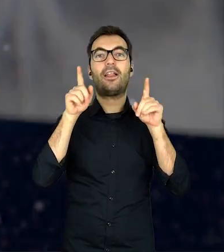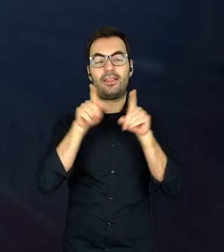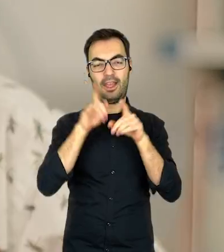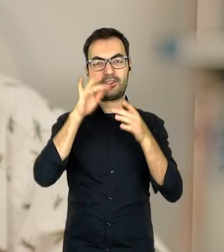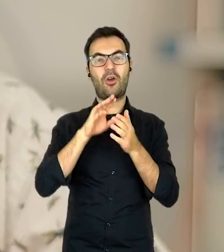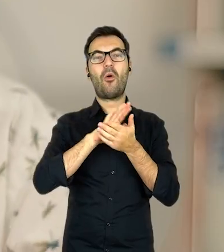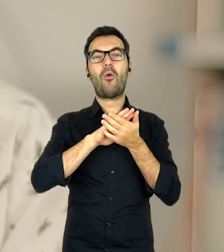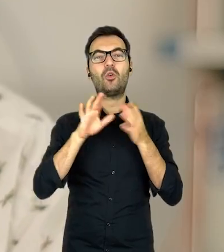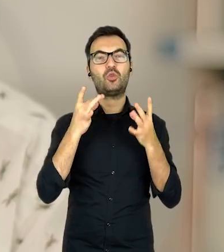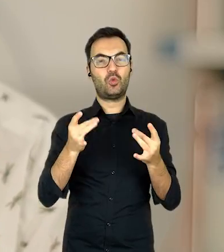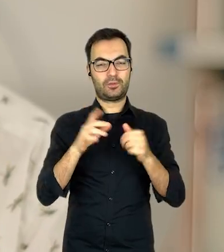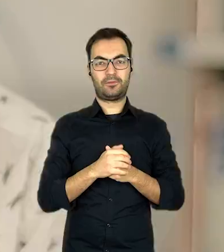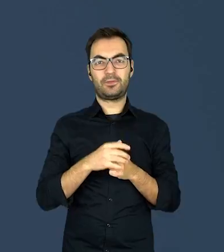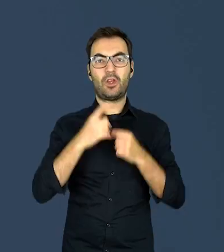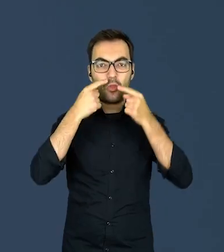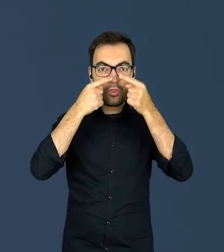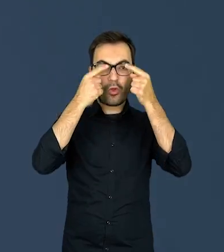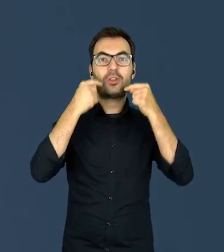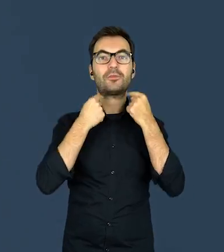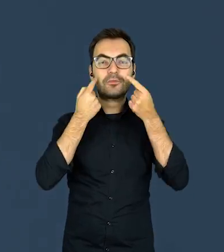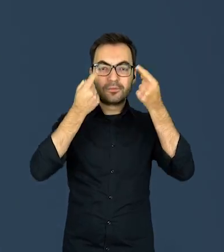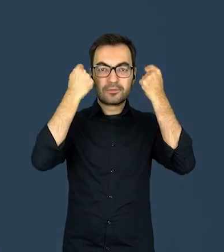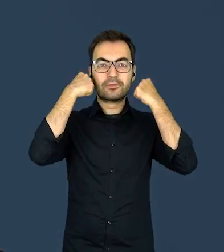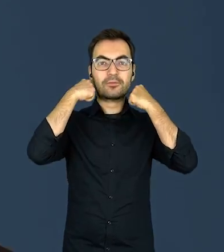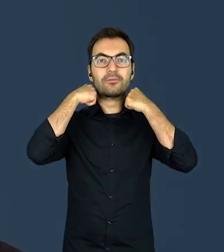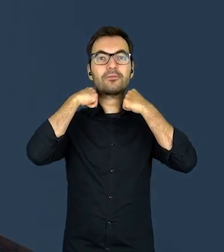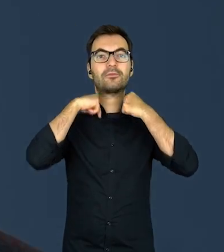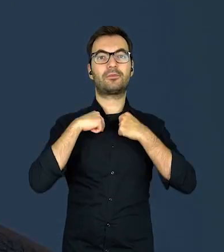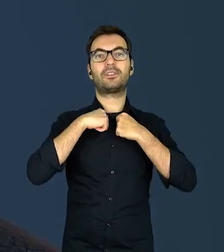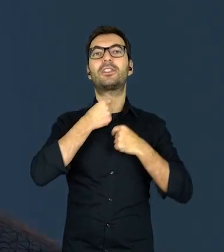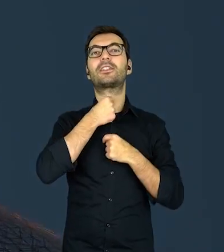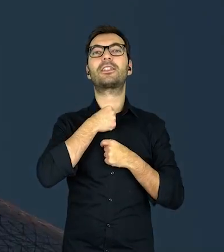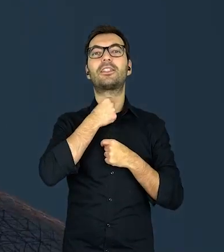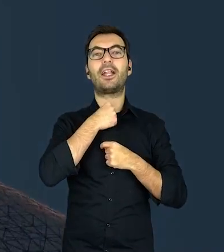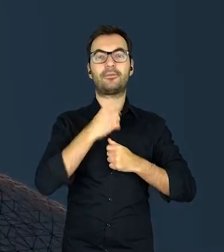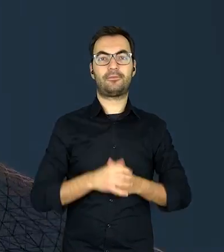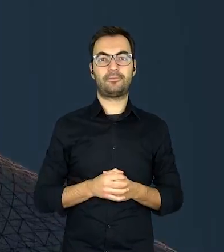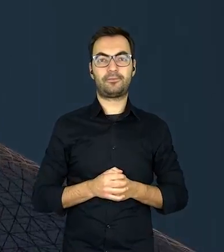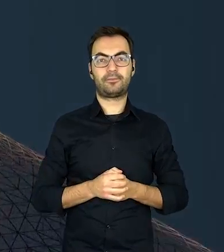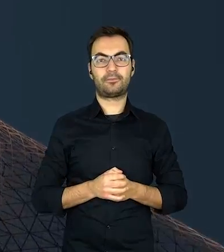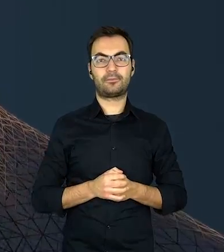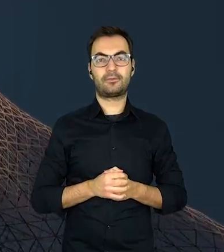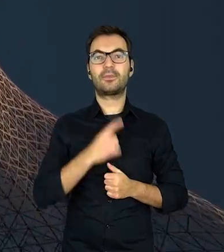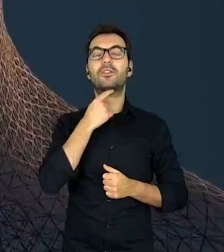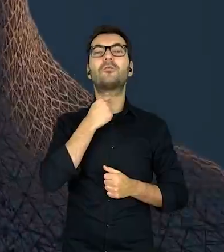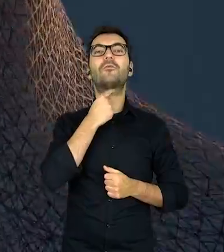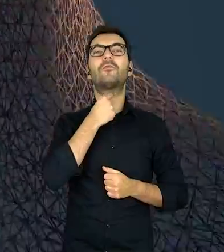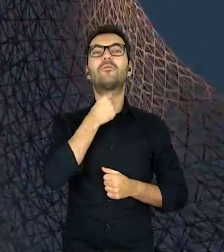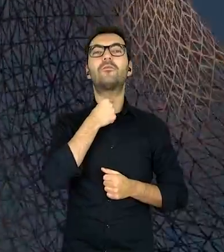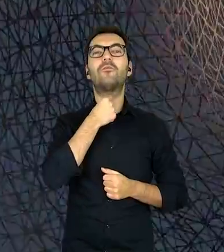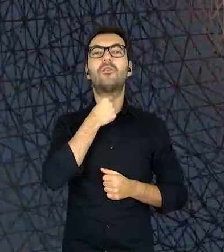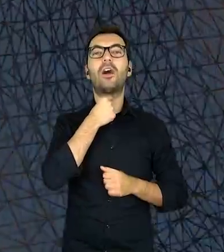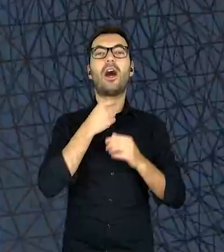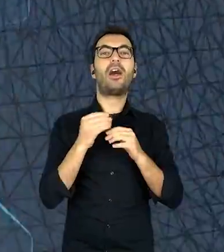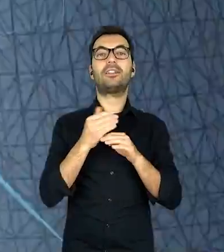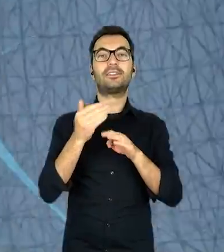z nosa i z jamy ustnej powietrze przez gardło kieruje się do krtani. Znajduje się ona tuż za językiem, a ciut za nią położony